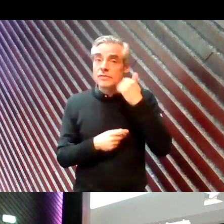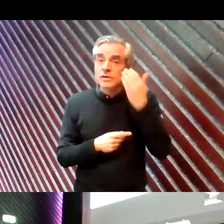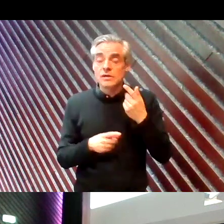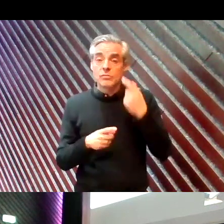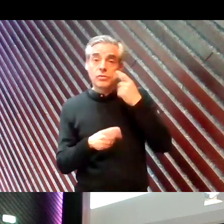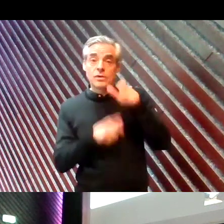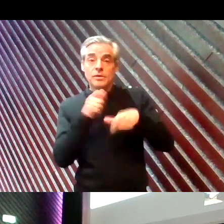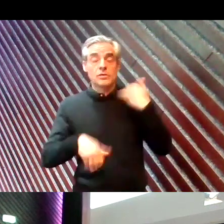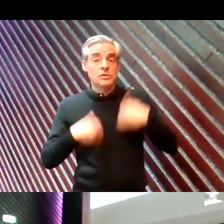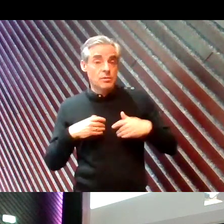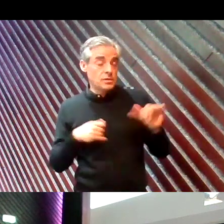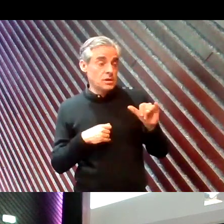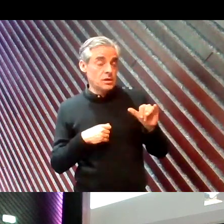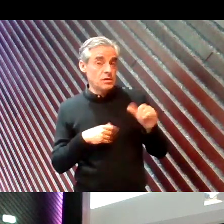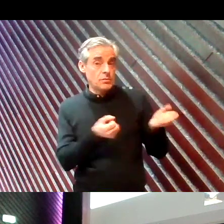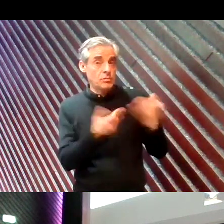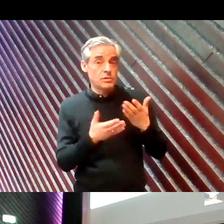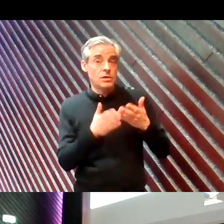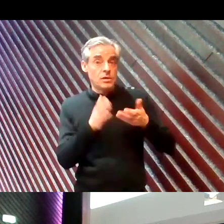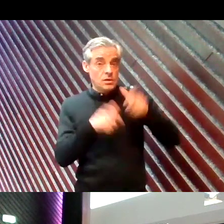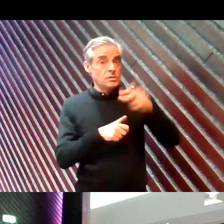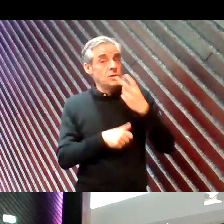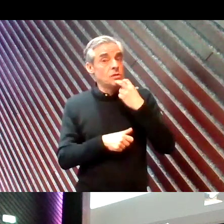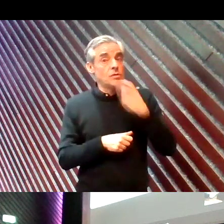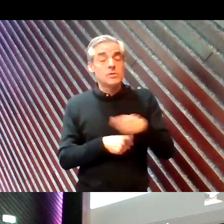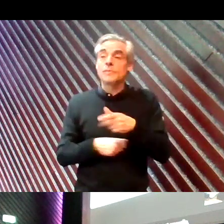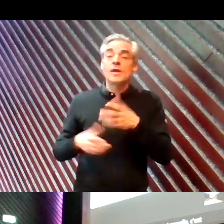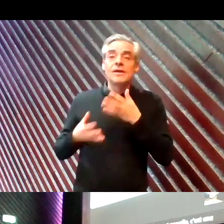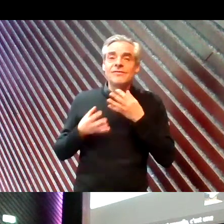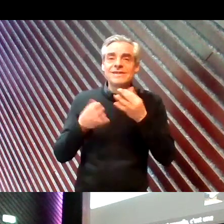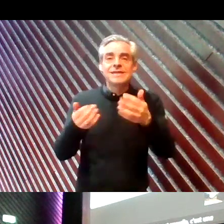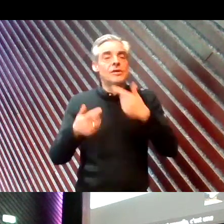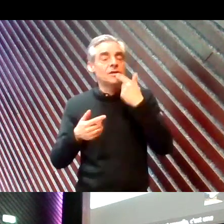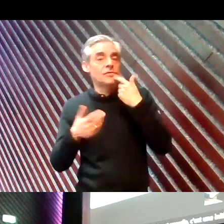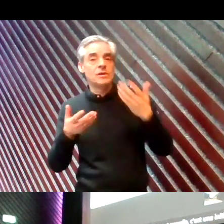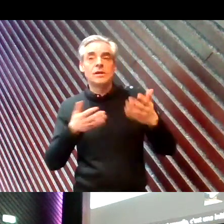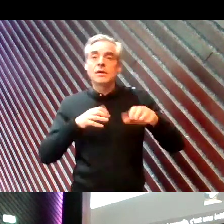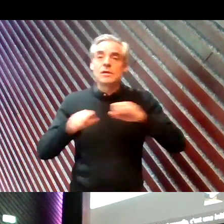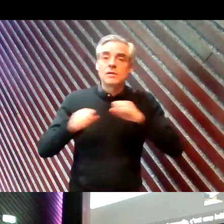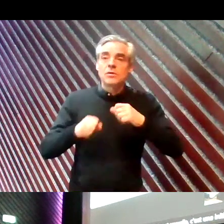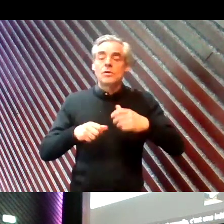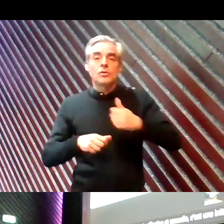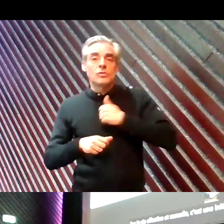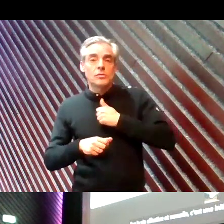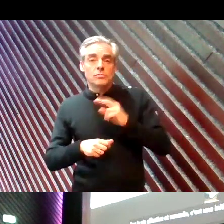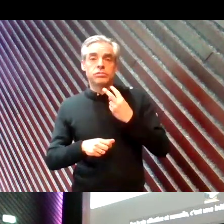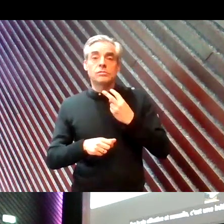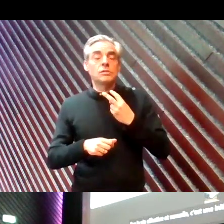pour les personnes en de handicap. Initiative citoyenne. Les facilitateurs, c'est-à-dire la compagnie de dispositif de détermination.